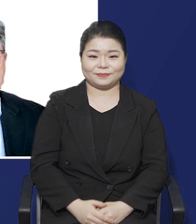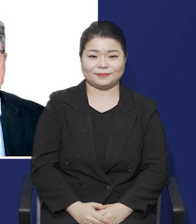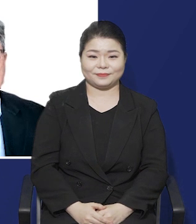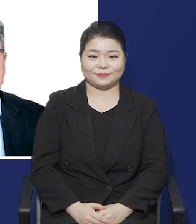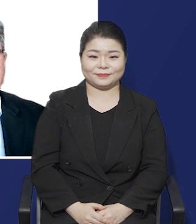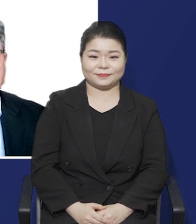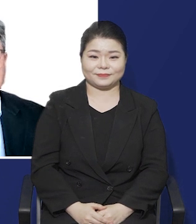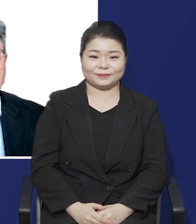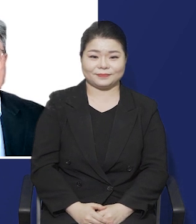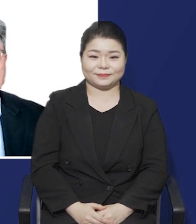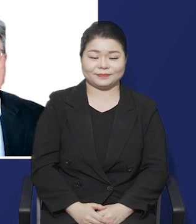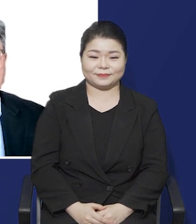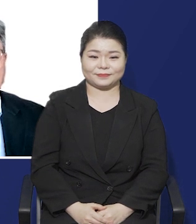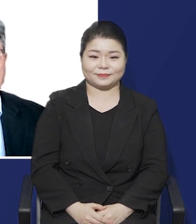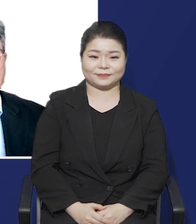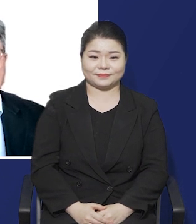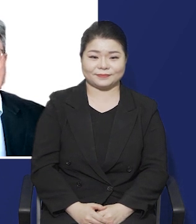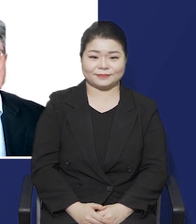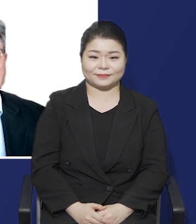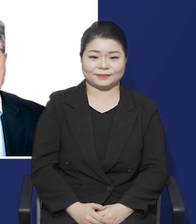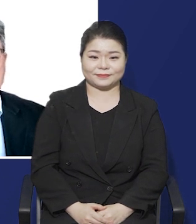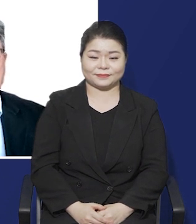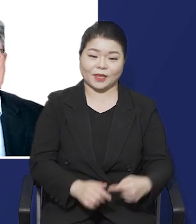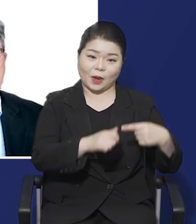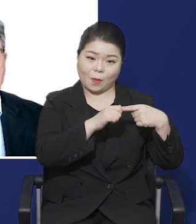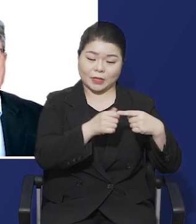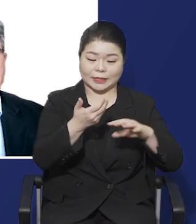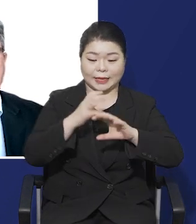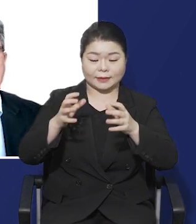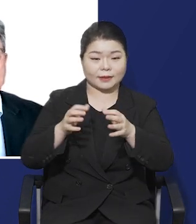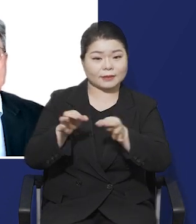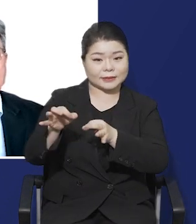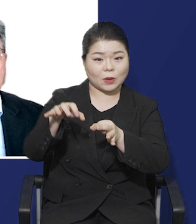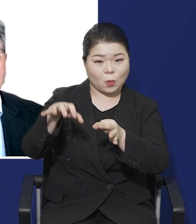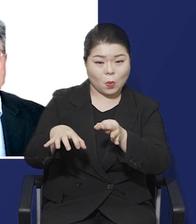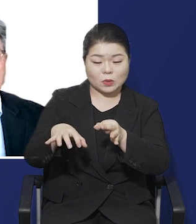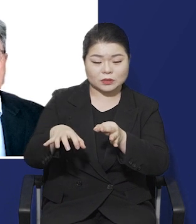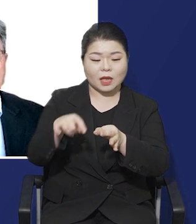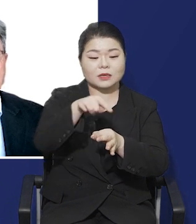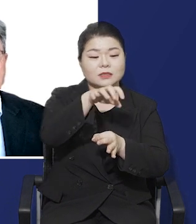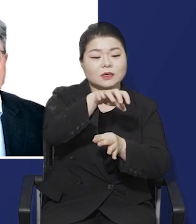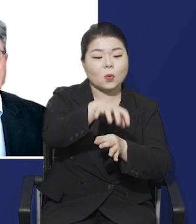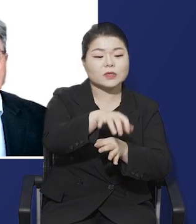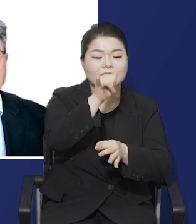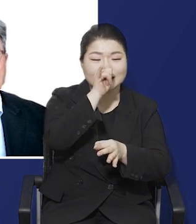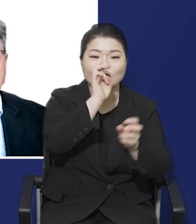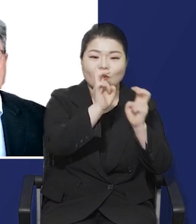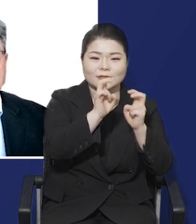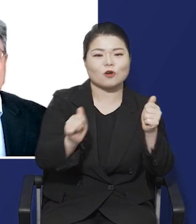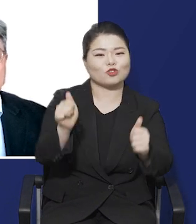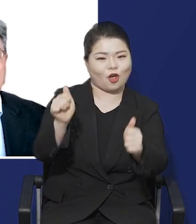발생되는 문제로 이를 확인해야 합니다. 그 하나는 해외 시장의 현지 기업과의 경쟁입니다.